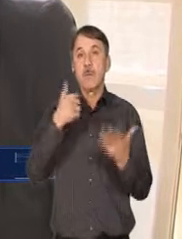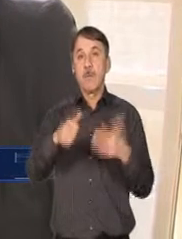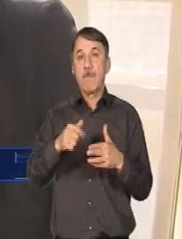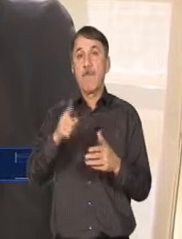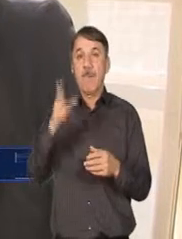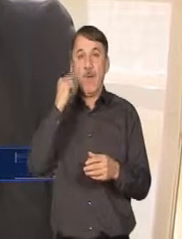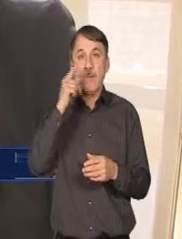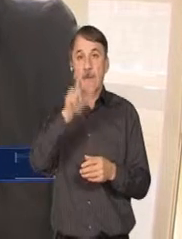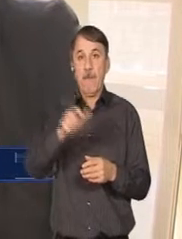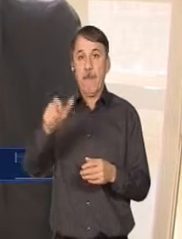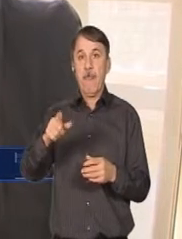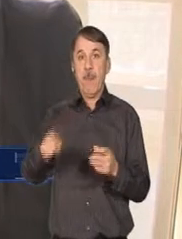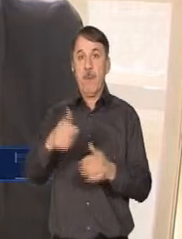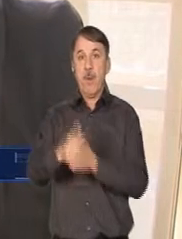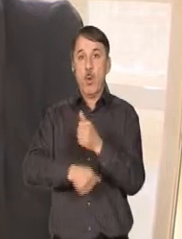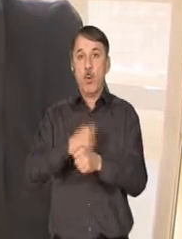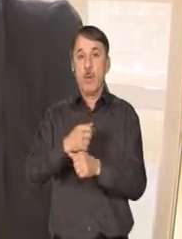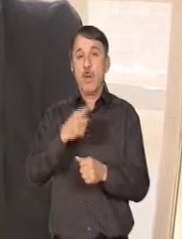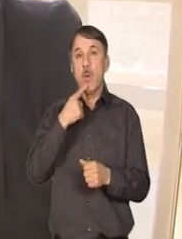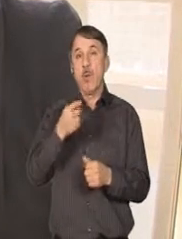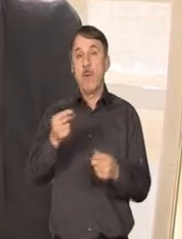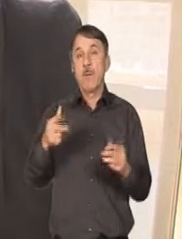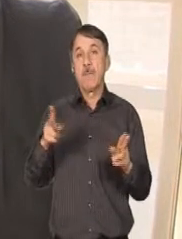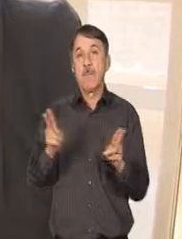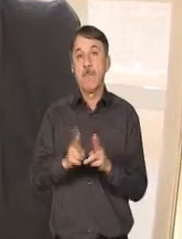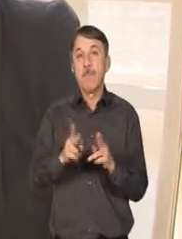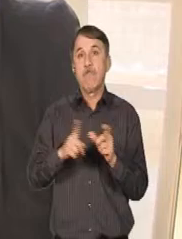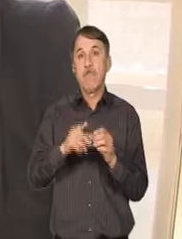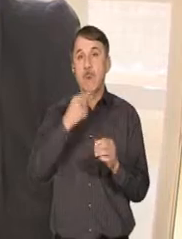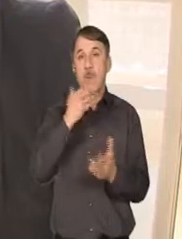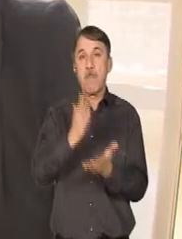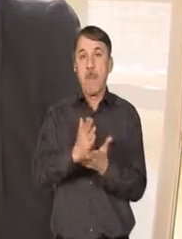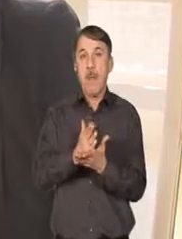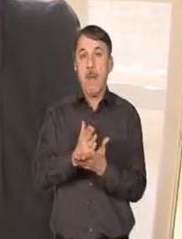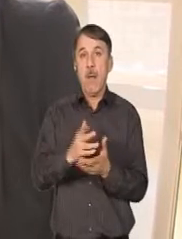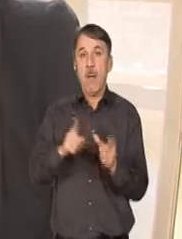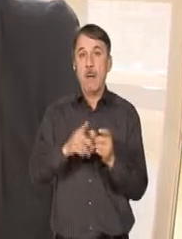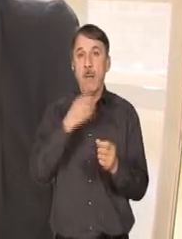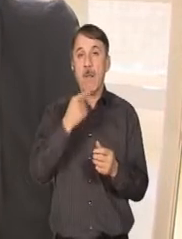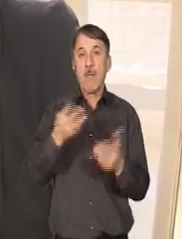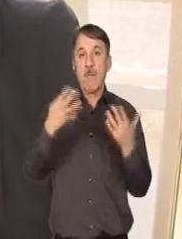45.000 Novosađana, a u 2014. godini nagrađenih je bilo